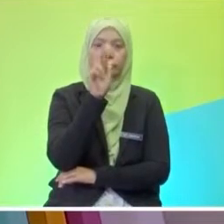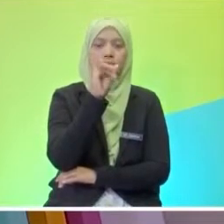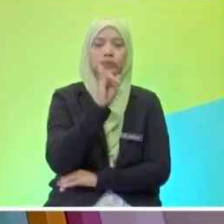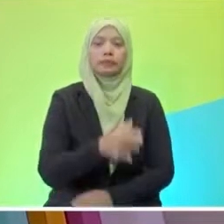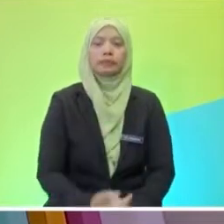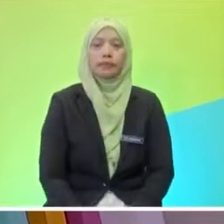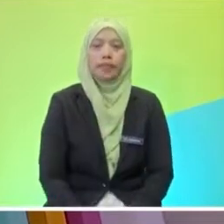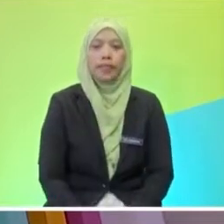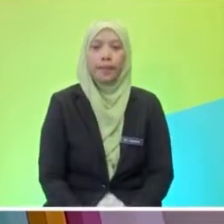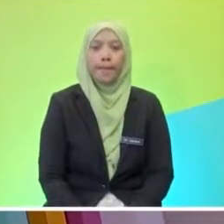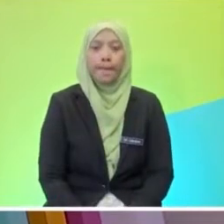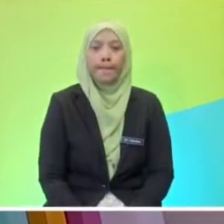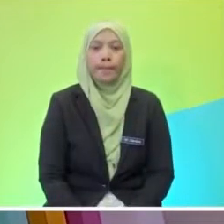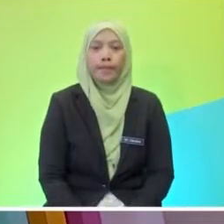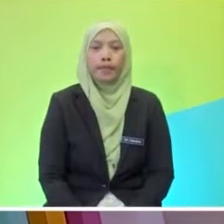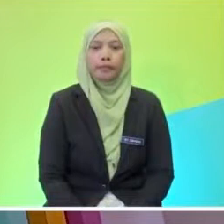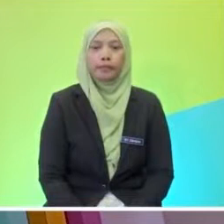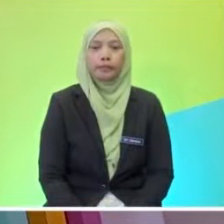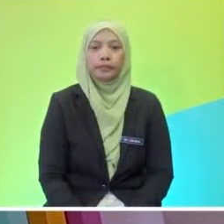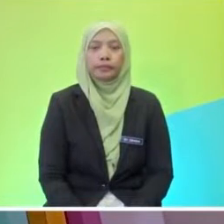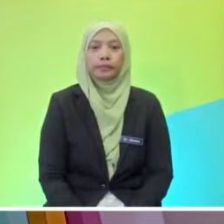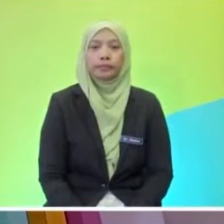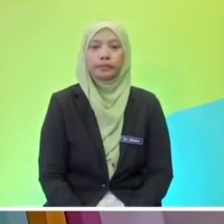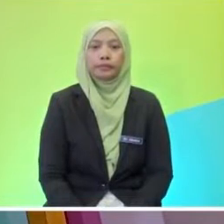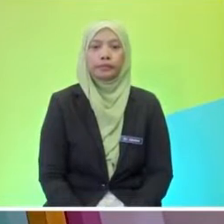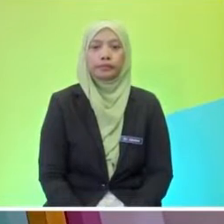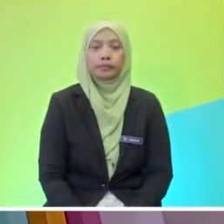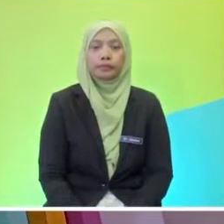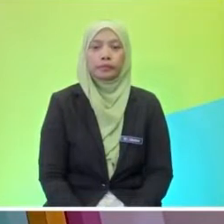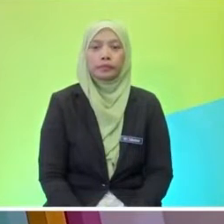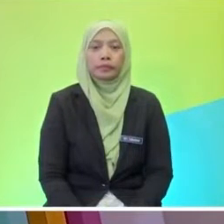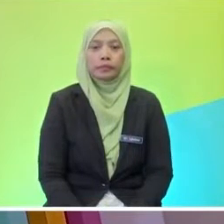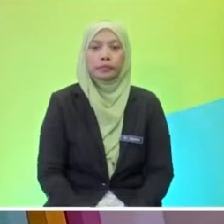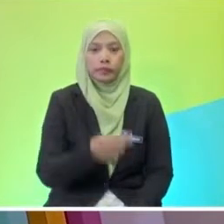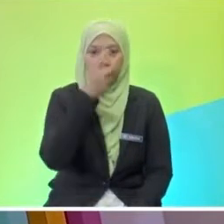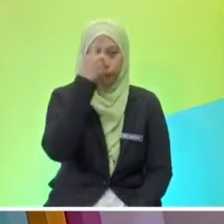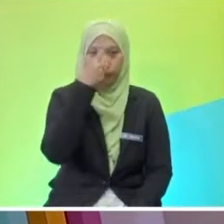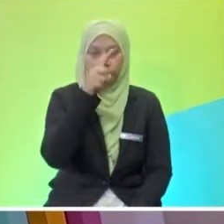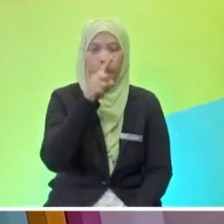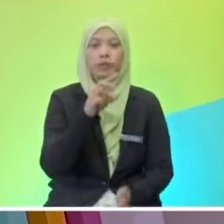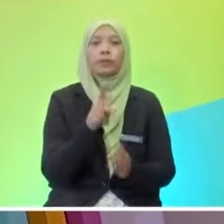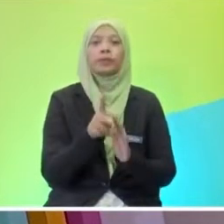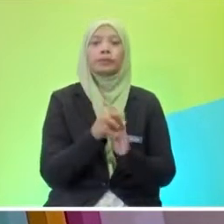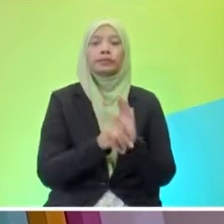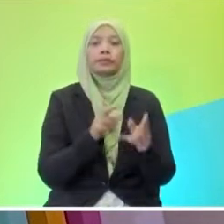dalam bidang contohnya bidang kesejahteraan tapi dia apa tuh menjaga alam sekitar